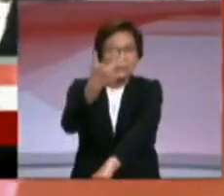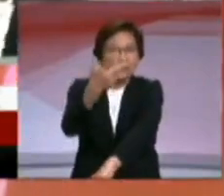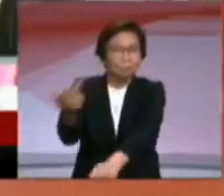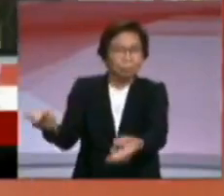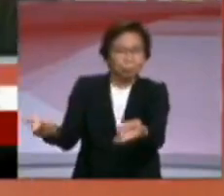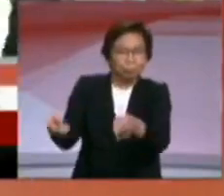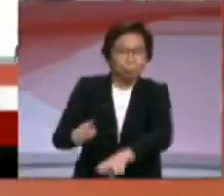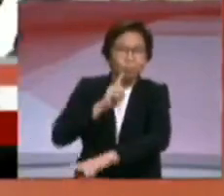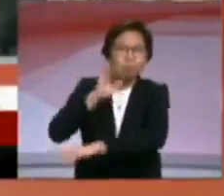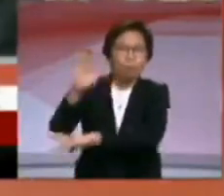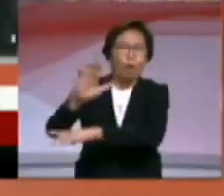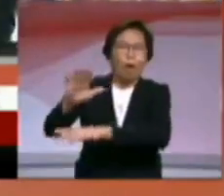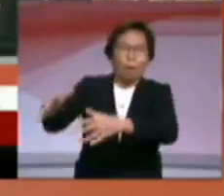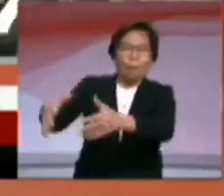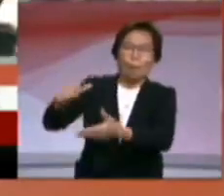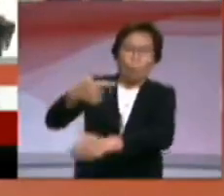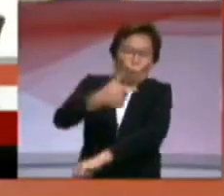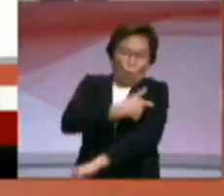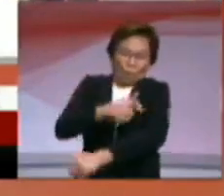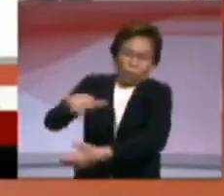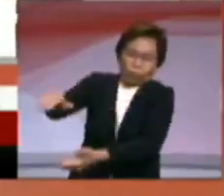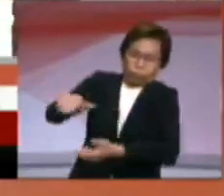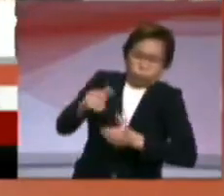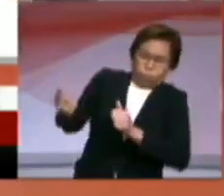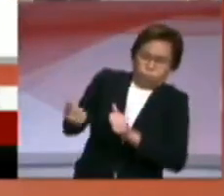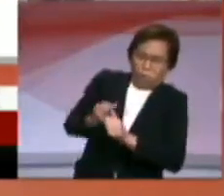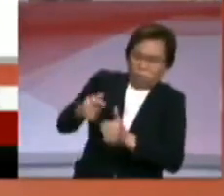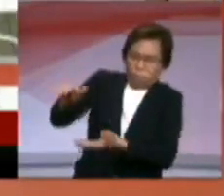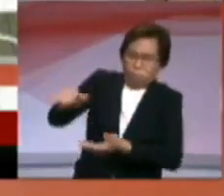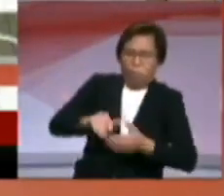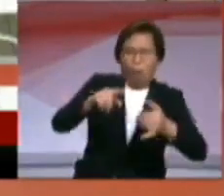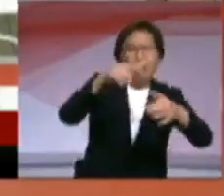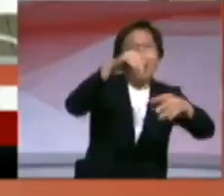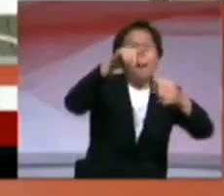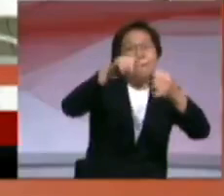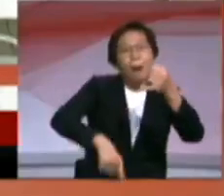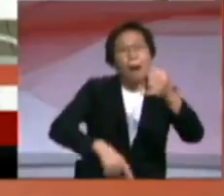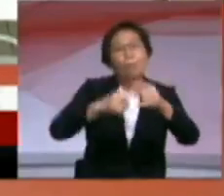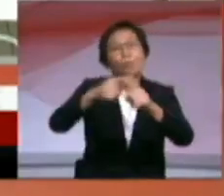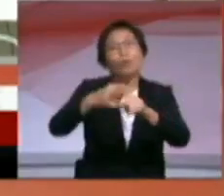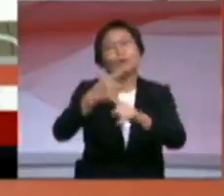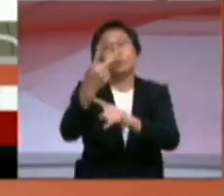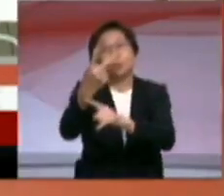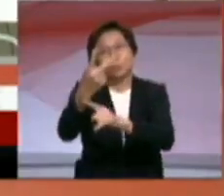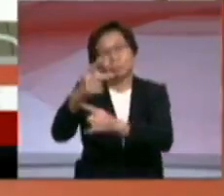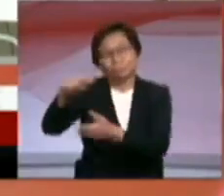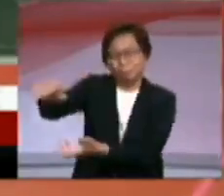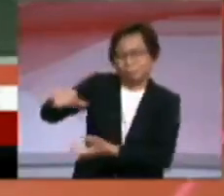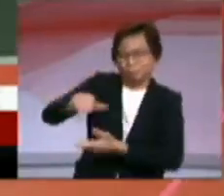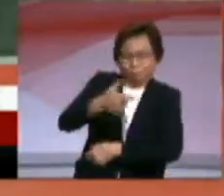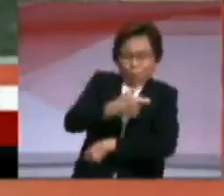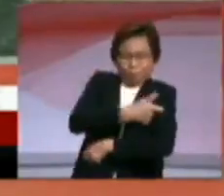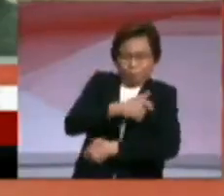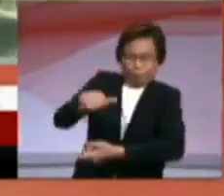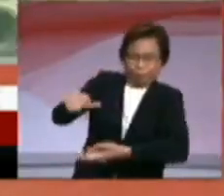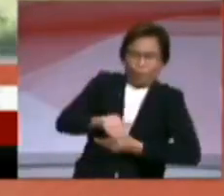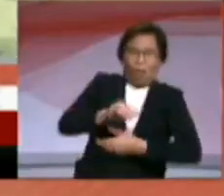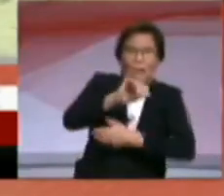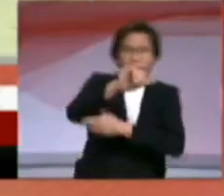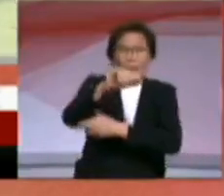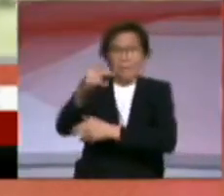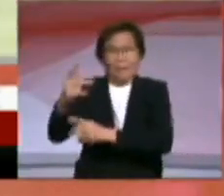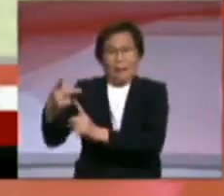dijangka menerima bekalan vaksin yang pertama pada penghujung bulan Februari nanti. Melalui jawatan kuasa